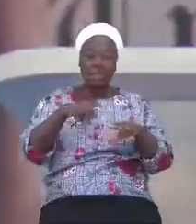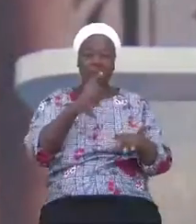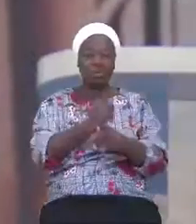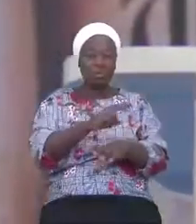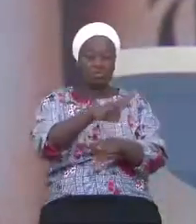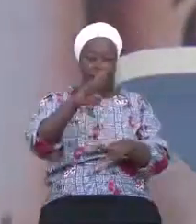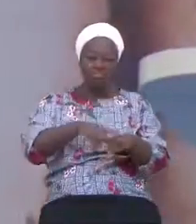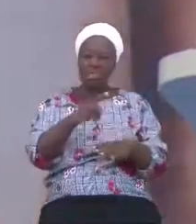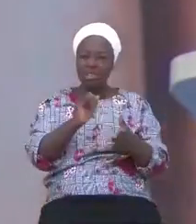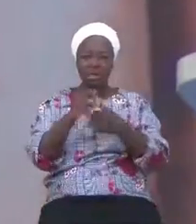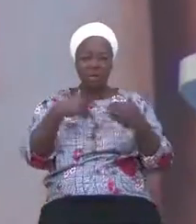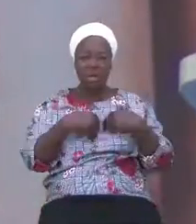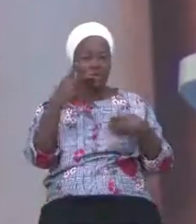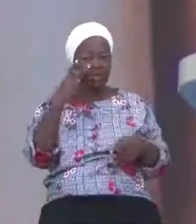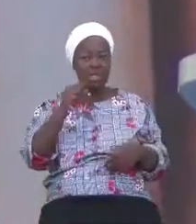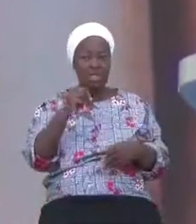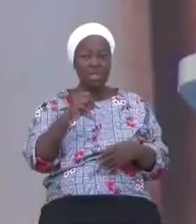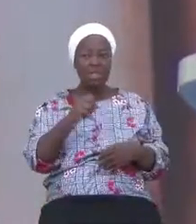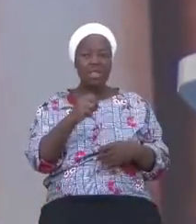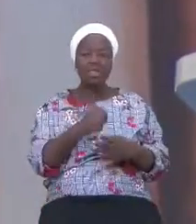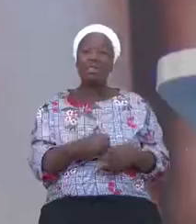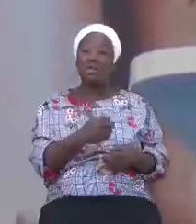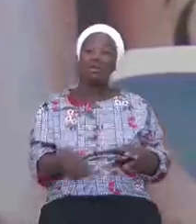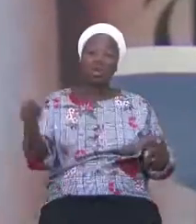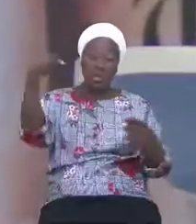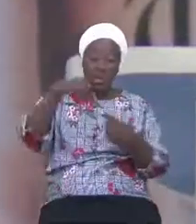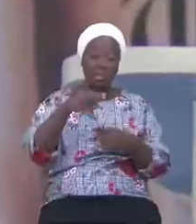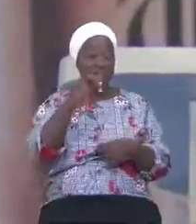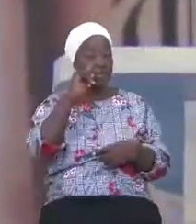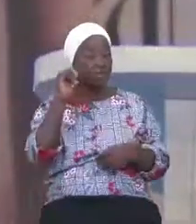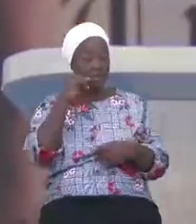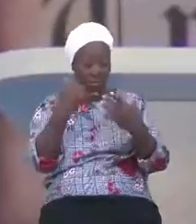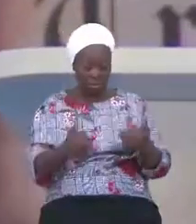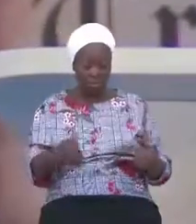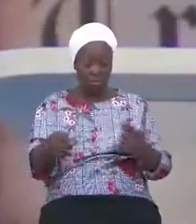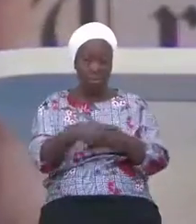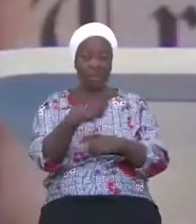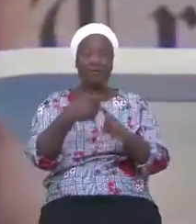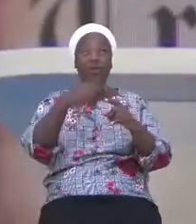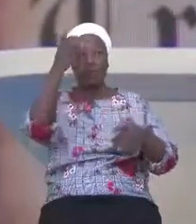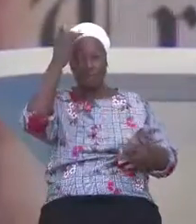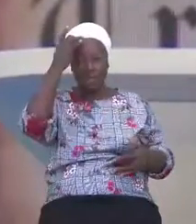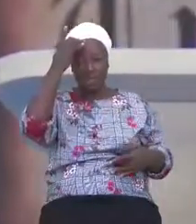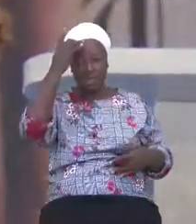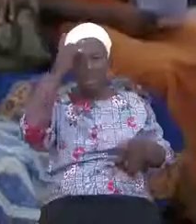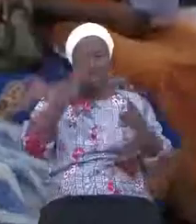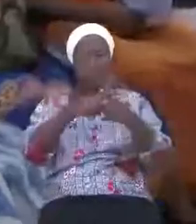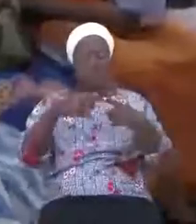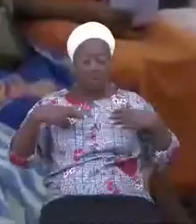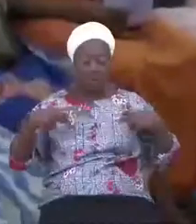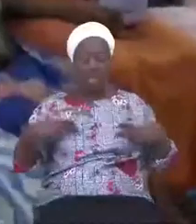choses ordinaires que nous avions vues, même jusqu'hier, aujourd'hui, de la maladie à la